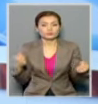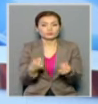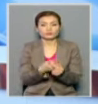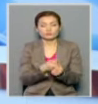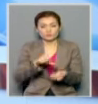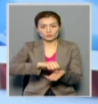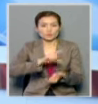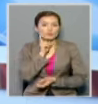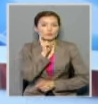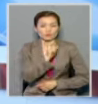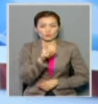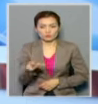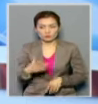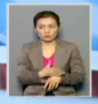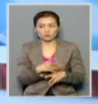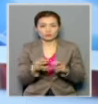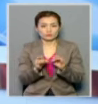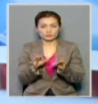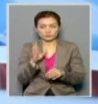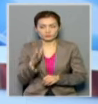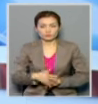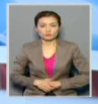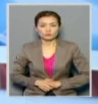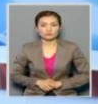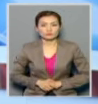происходит с участием молодых людей. Тему продолжит моя коллега.